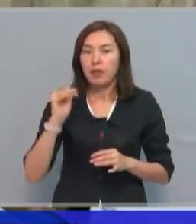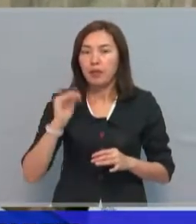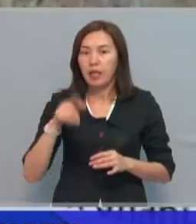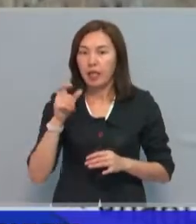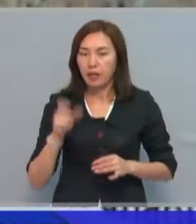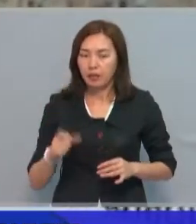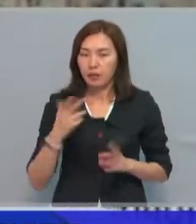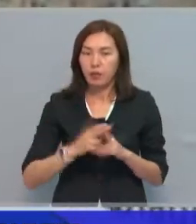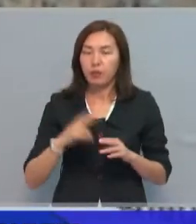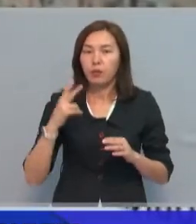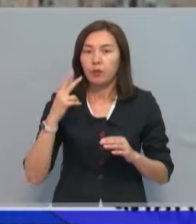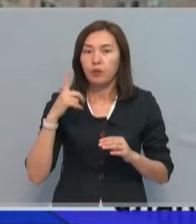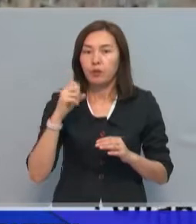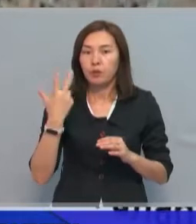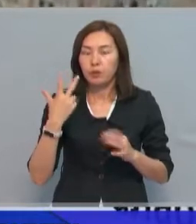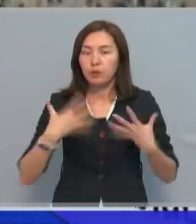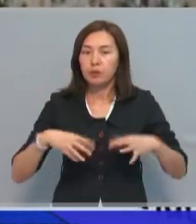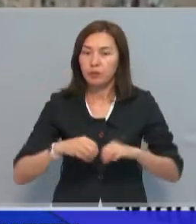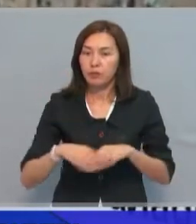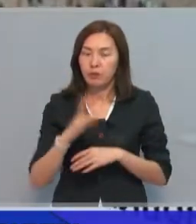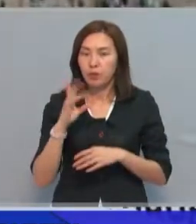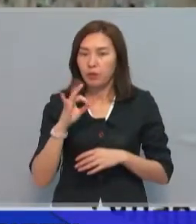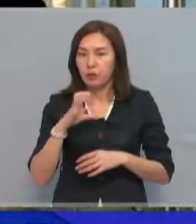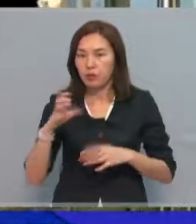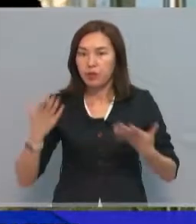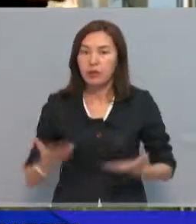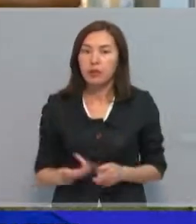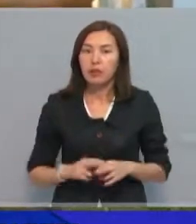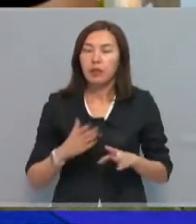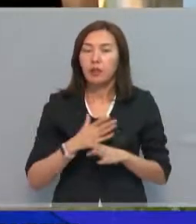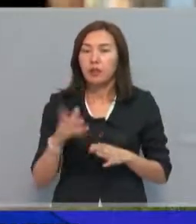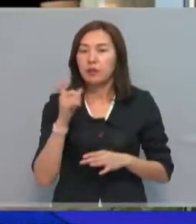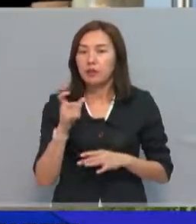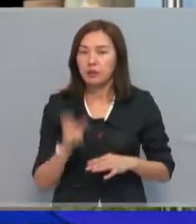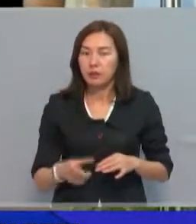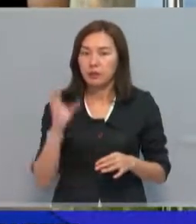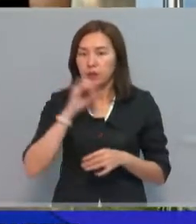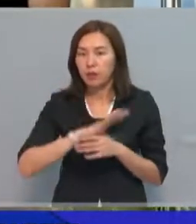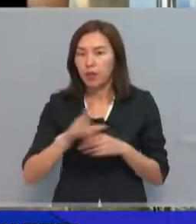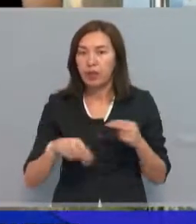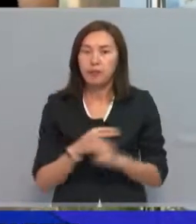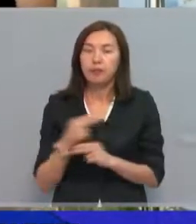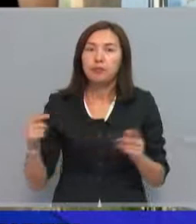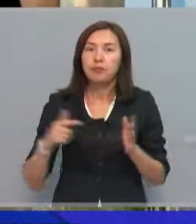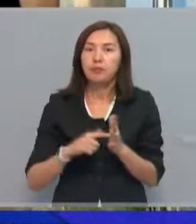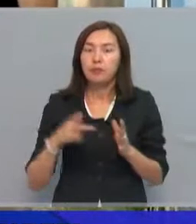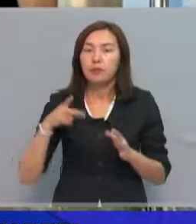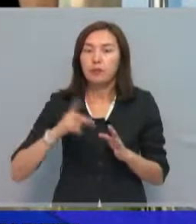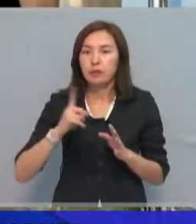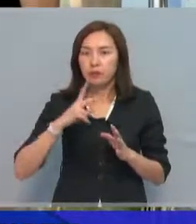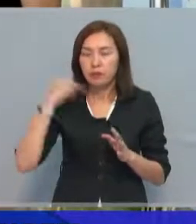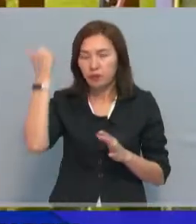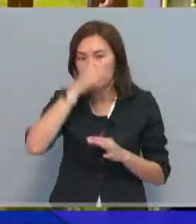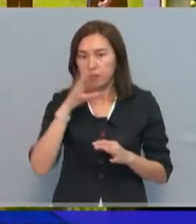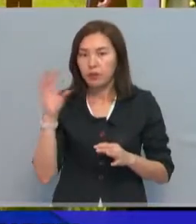жуық тұрғын тұрса, оның ішінде 100 отбасы жаңа құрылыс бөлігінде тұрады. Осы бөліктегі тұрғындарды ауыз сумен қамтамасыз ету мақсатында